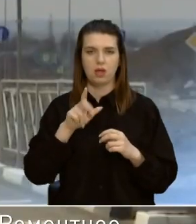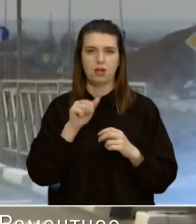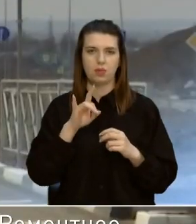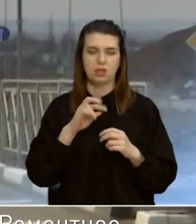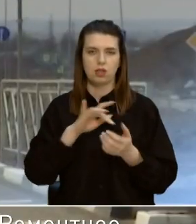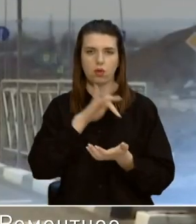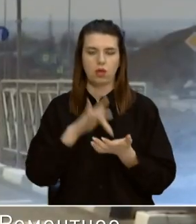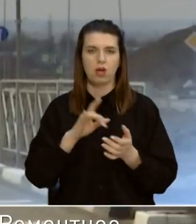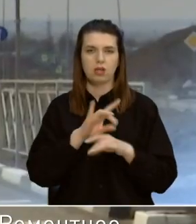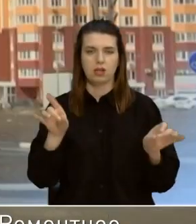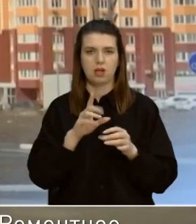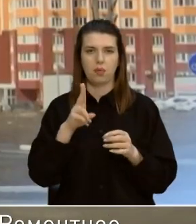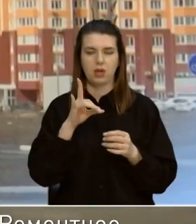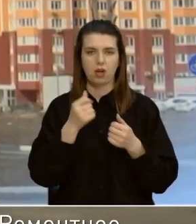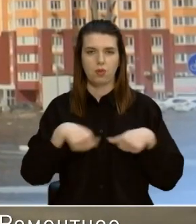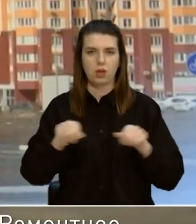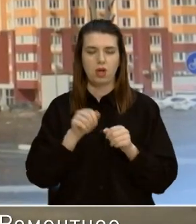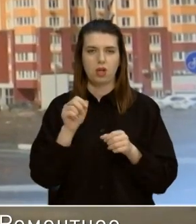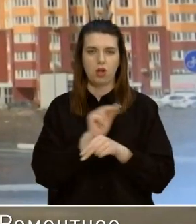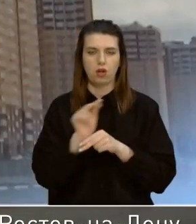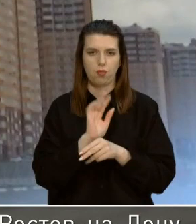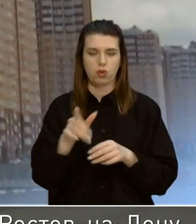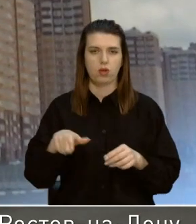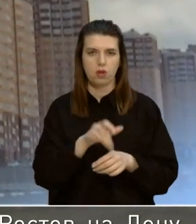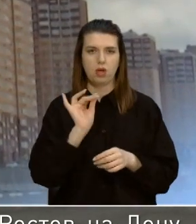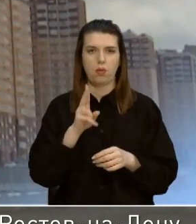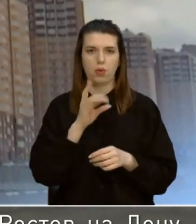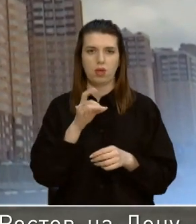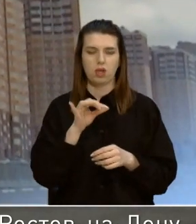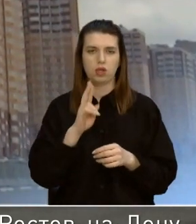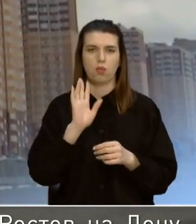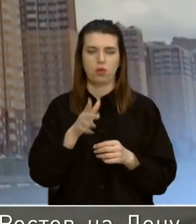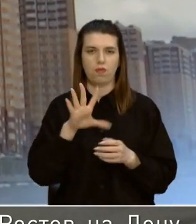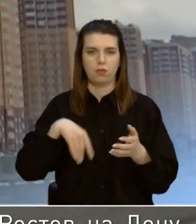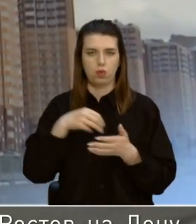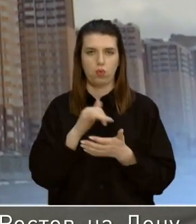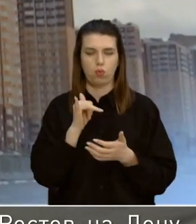администрации города отчитались перед комиссией. Дорогу будут переделывать, подрядчик возмещать убытки.